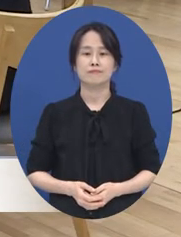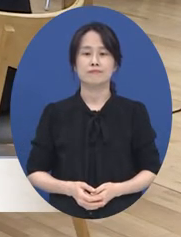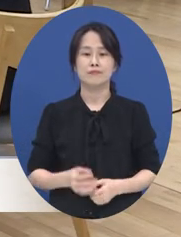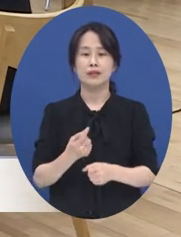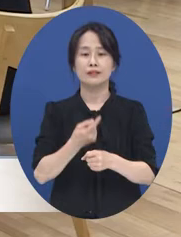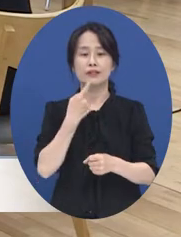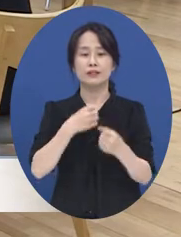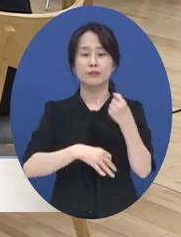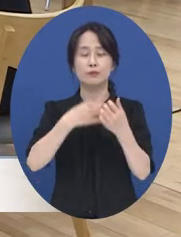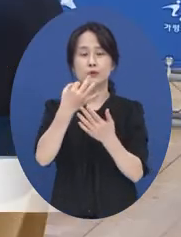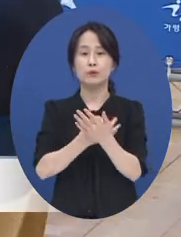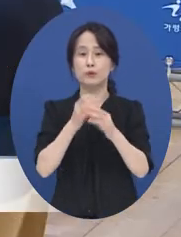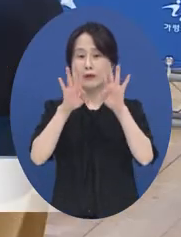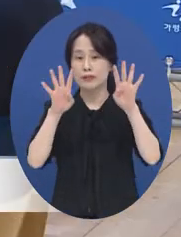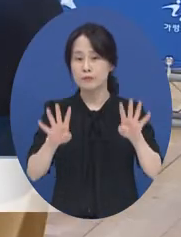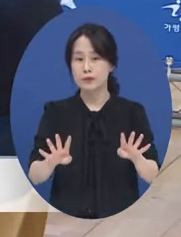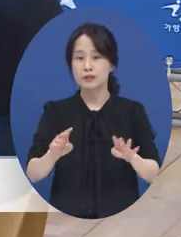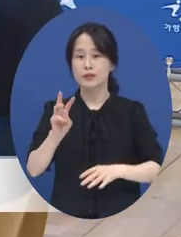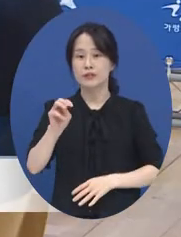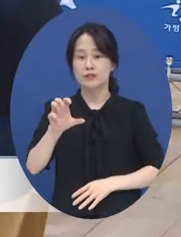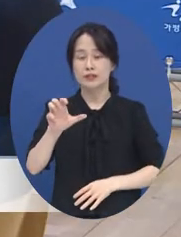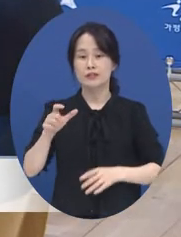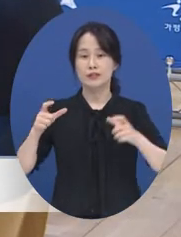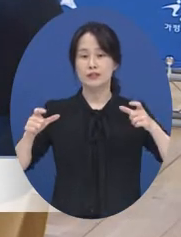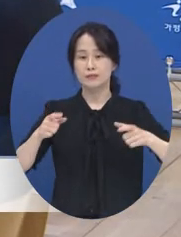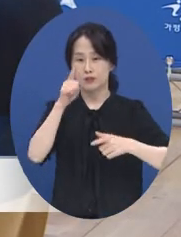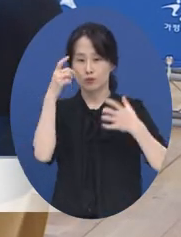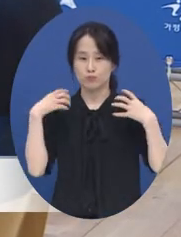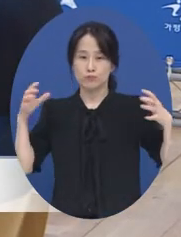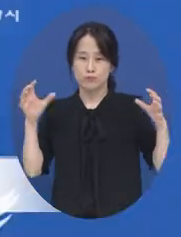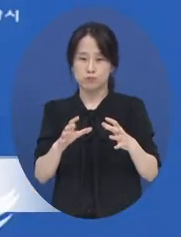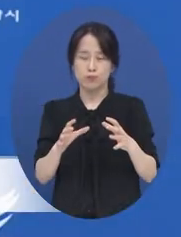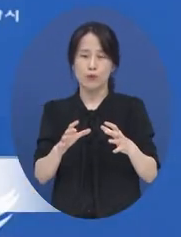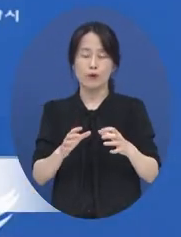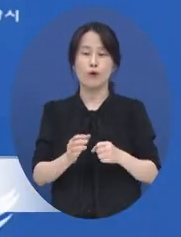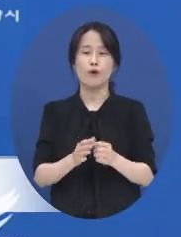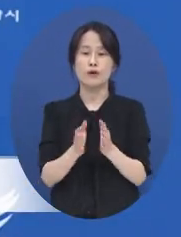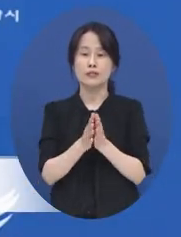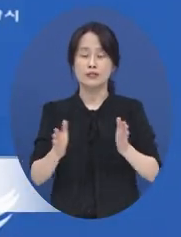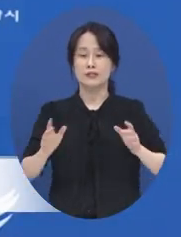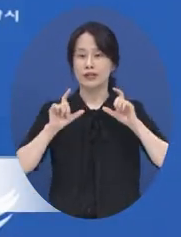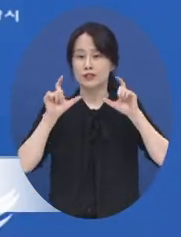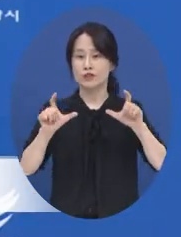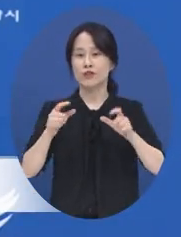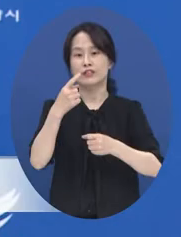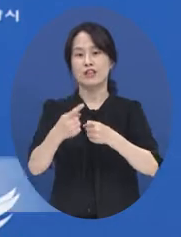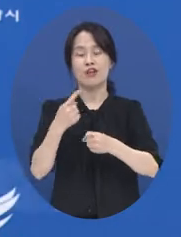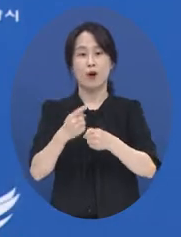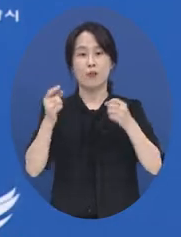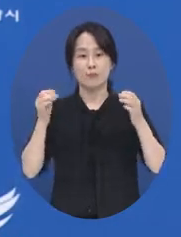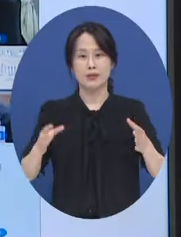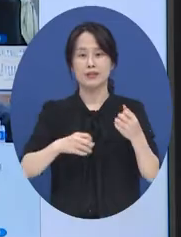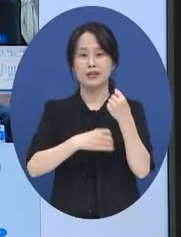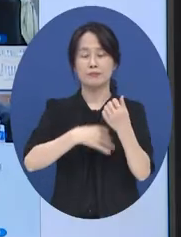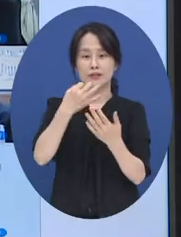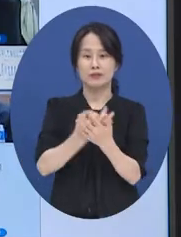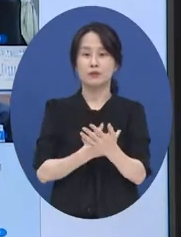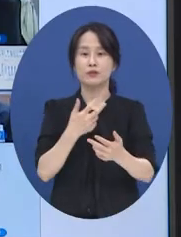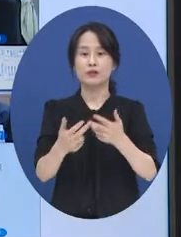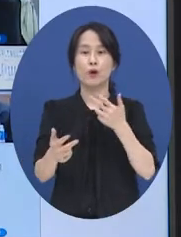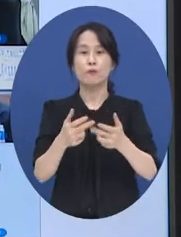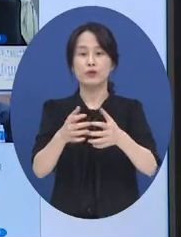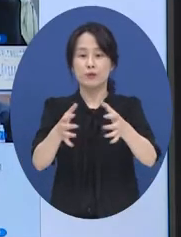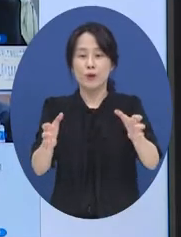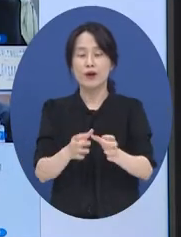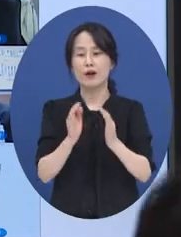지난해 기본소득 박람회에서 35개 지방정부가 모여 출범 선언을 한지 1년여 만에 기본소득